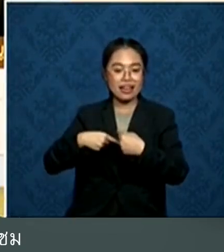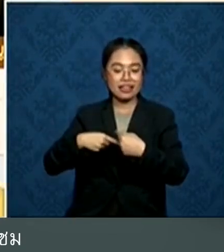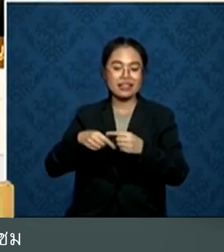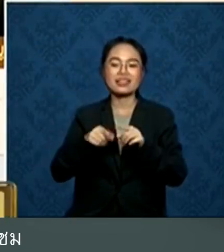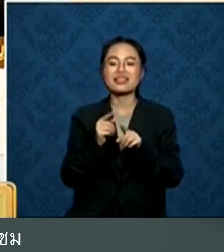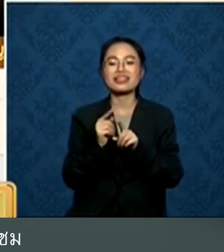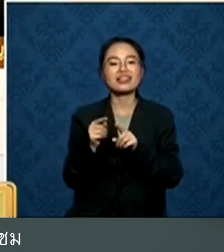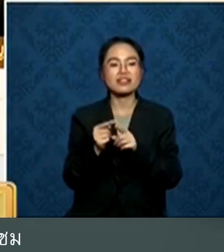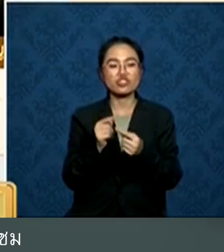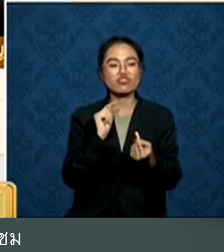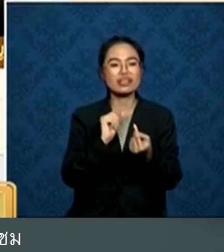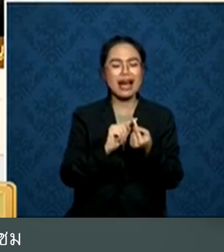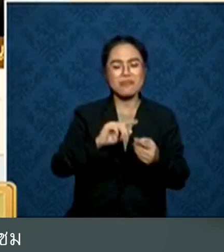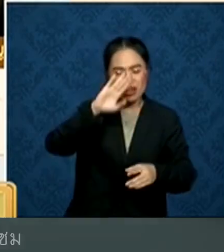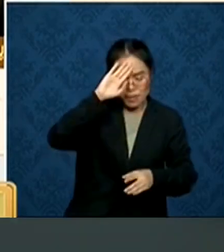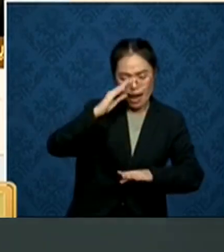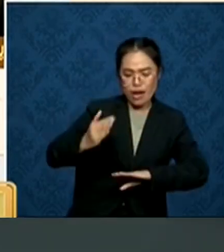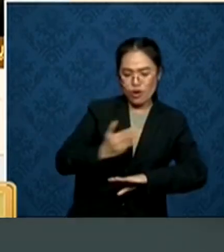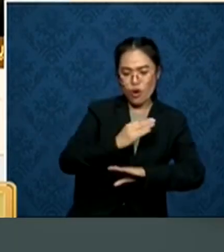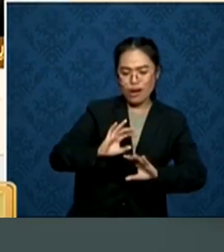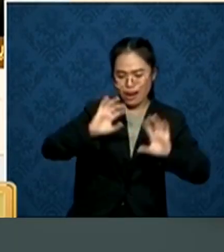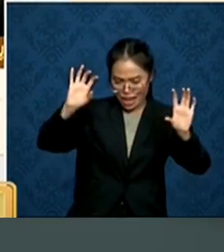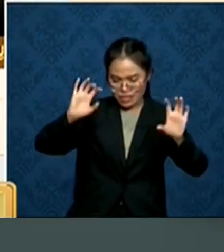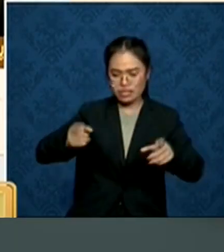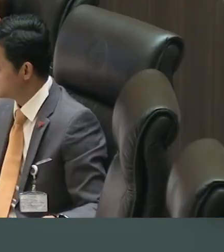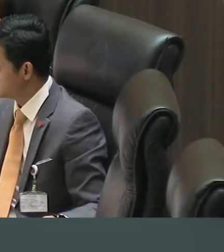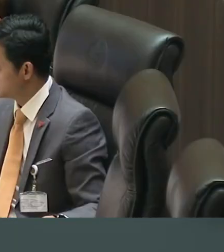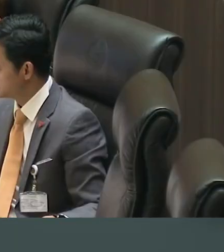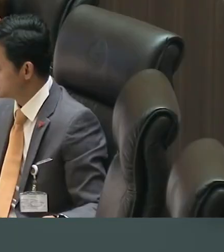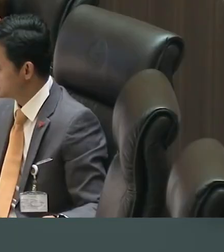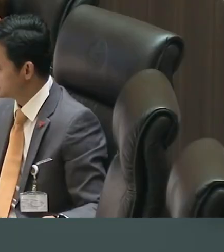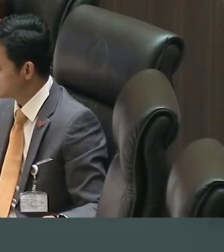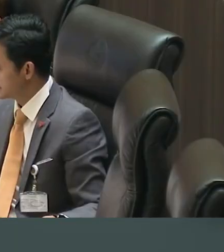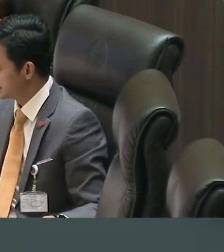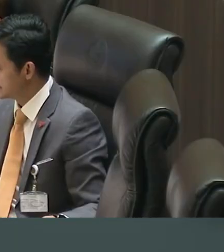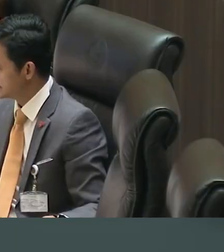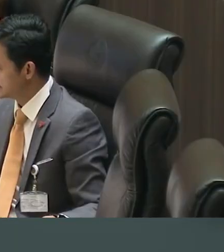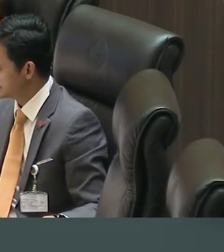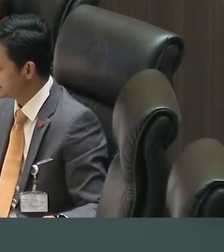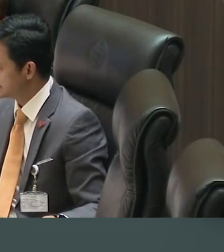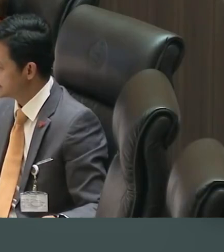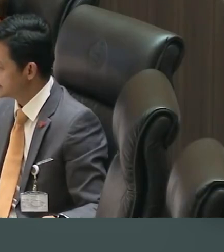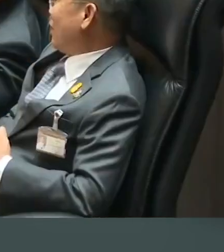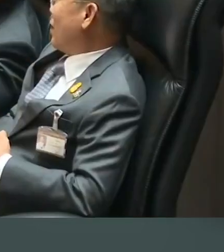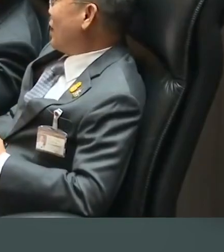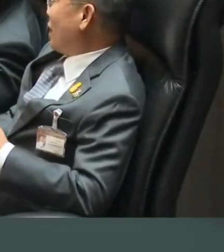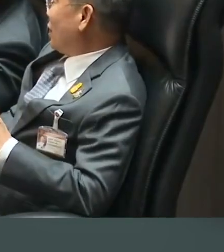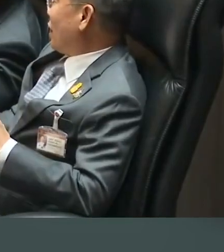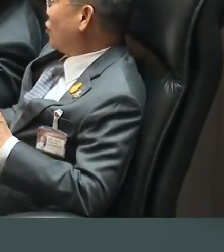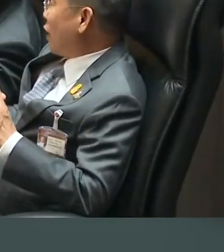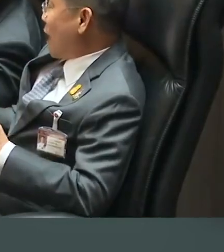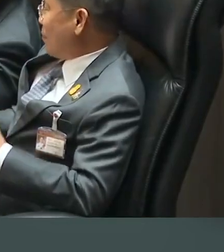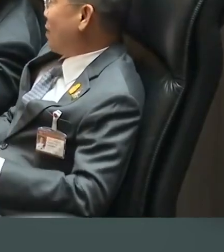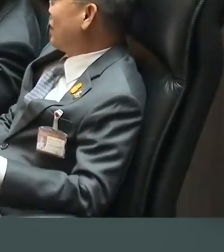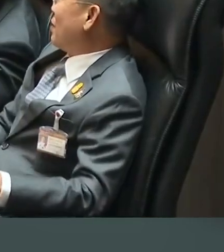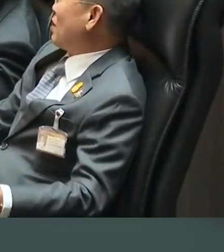ก็เกิดก่อนรัฐบาลนี้จะเข้ามาพันตำรวจเอกทวียังเห็นว่าประชาชน